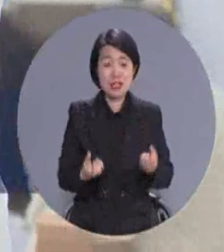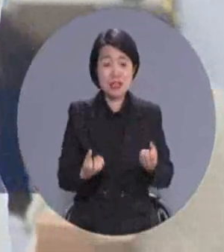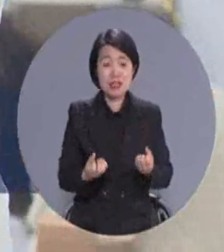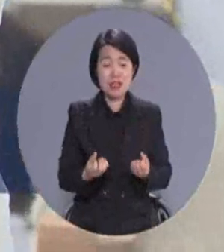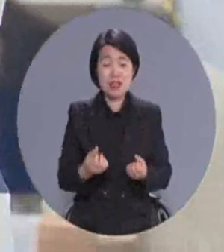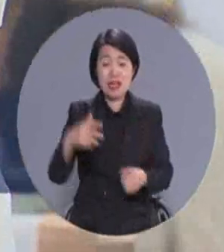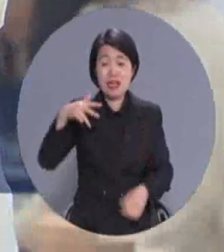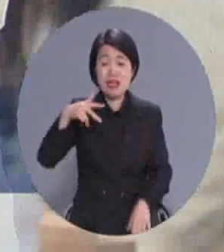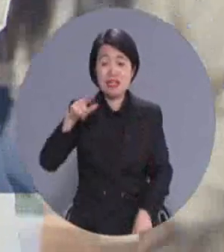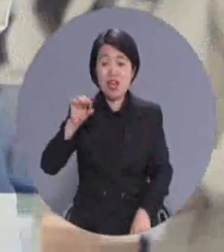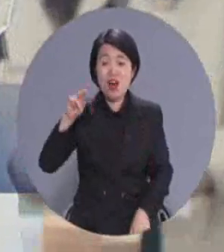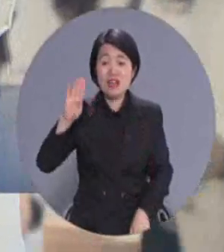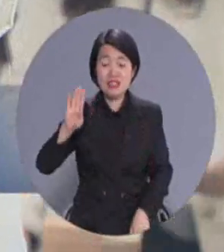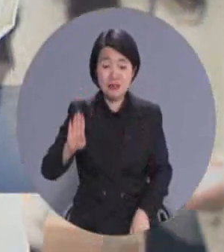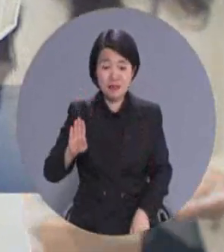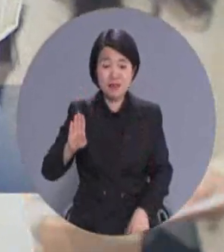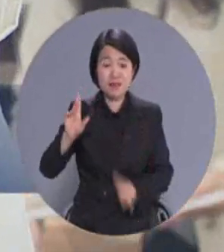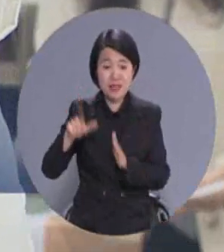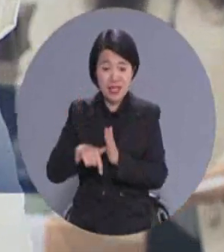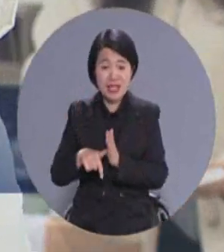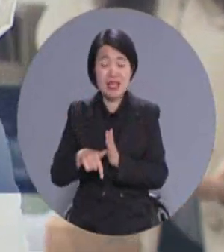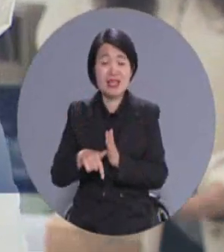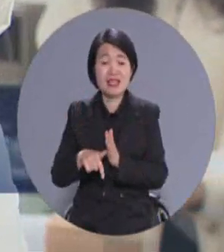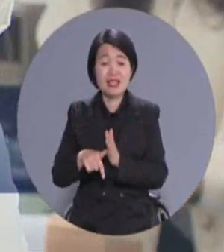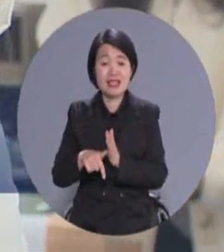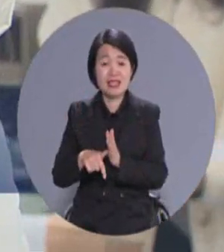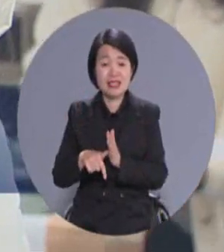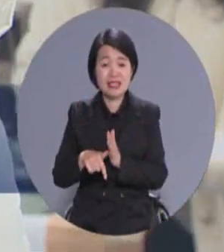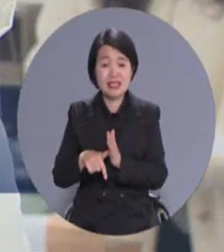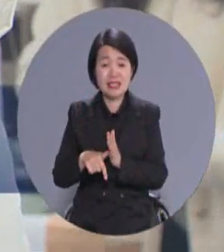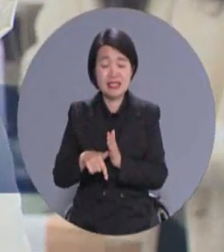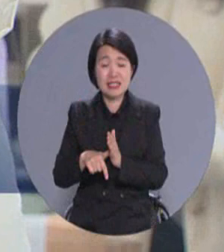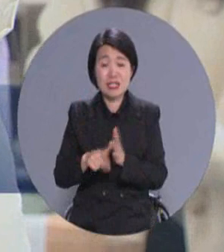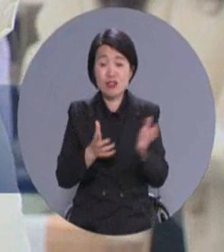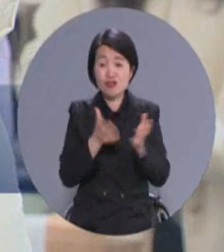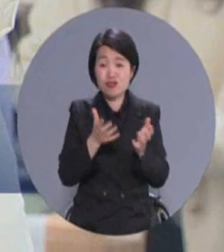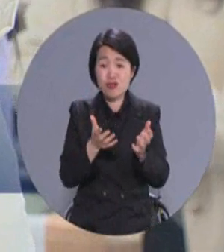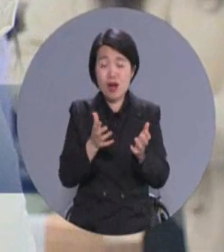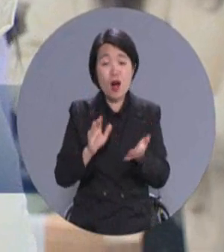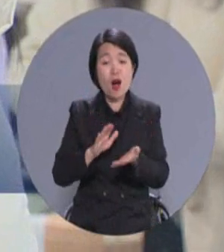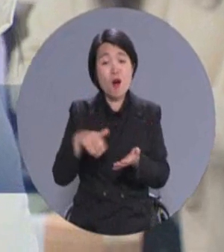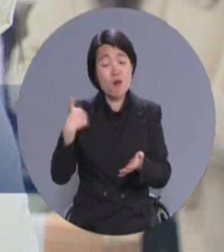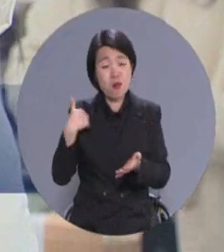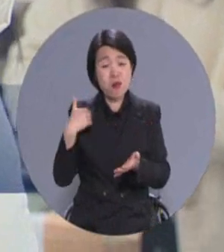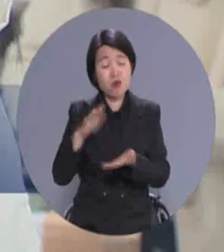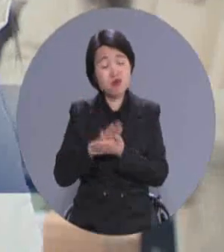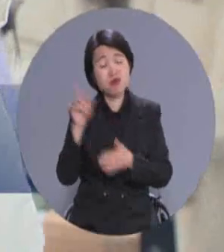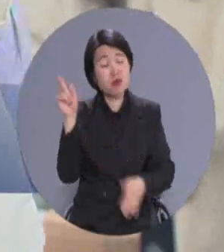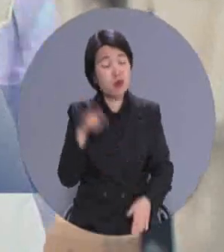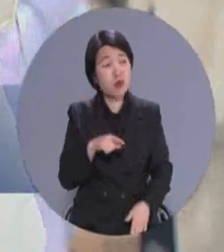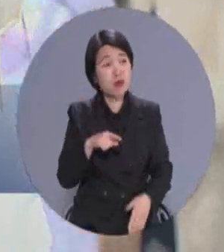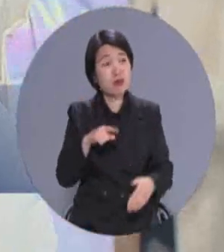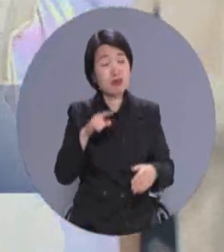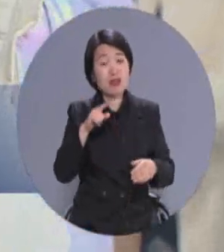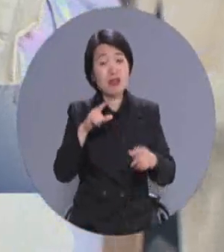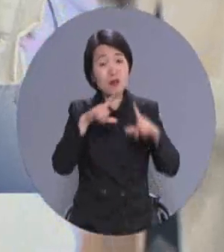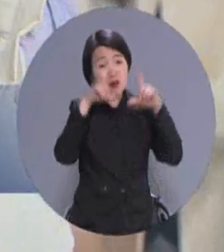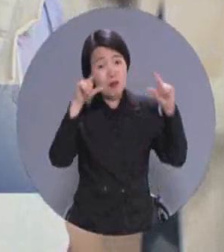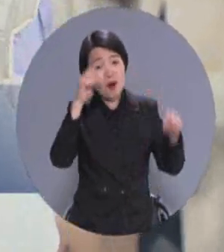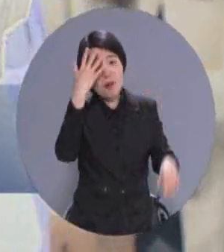정읍에서 여기 한번 동네를 왔다가 강진축이 청자축제 한지는 몰랐어요. 근데 팻말을 보고 왔는데